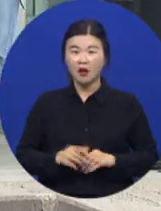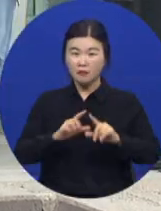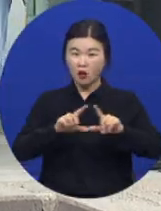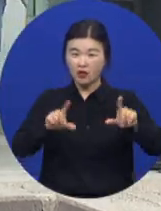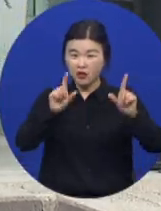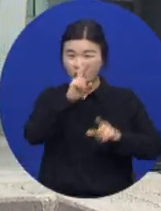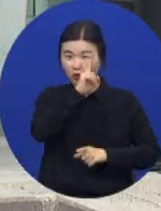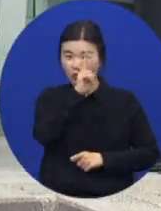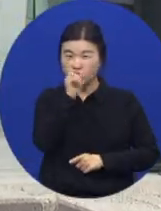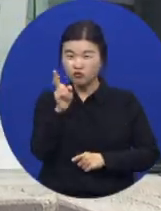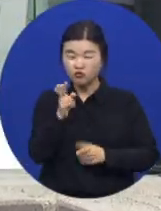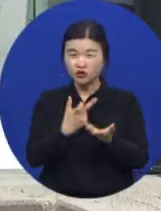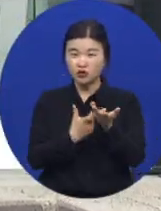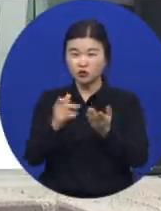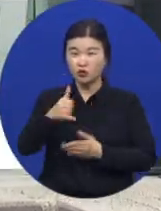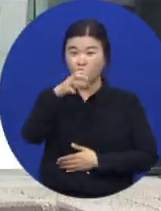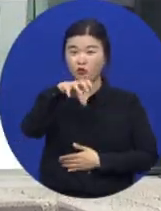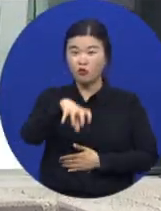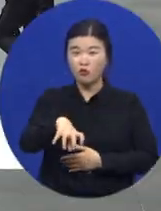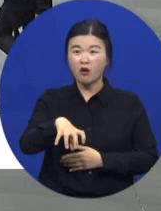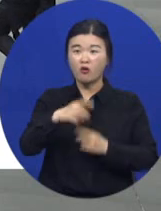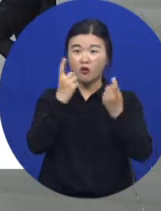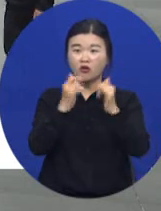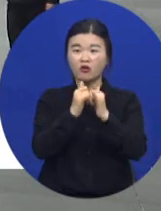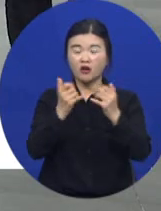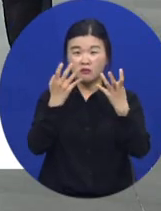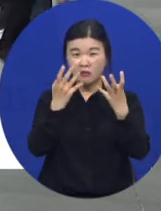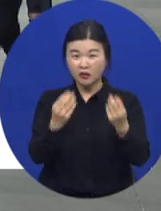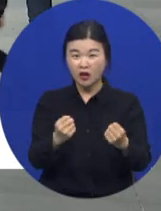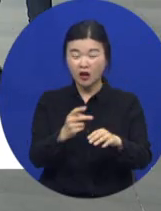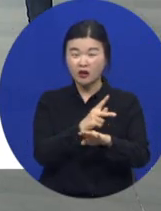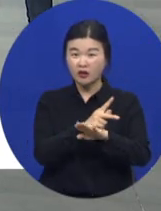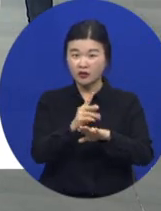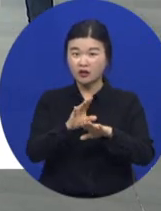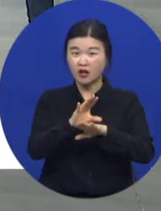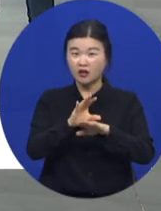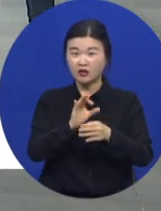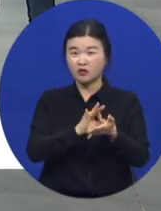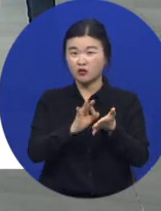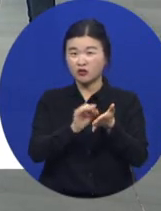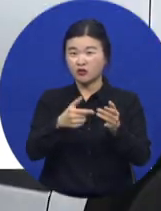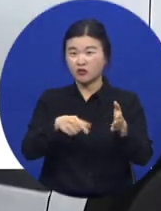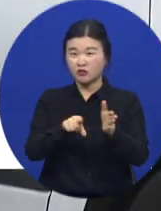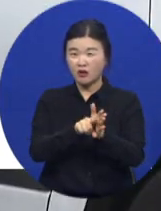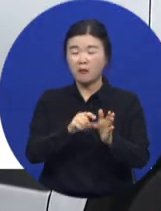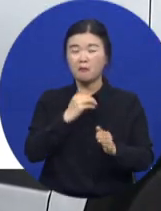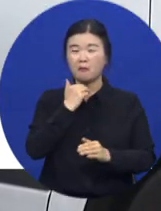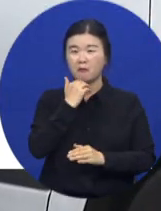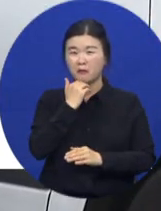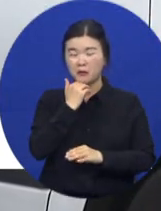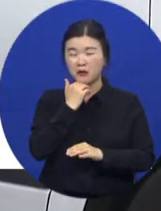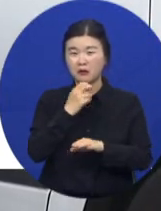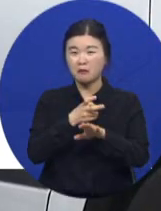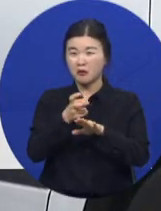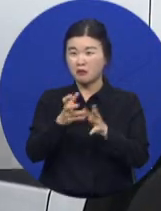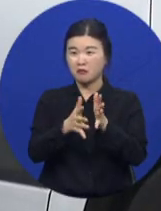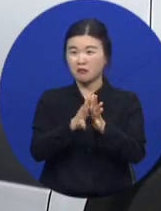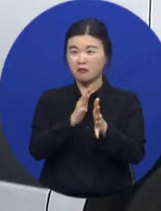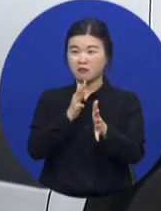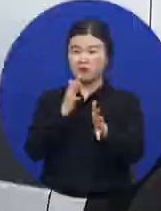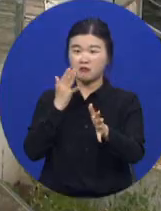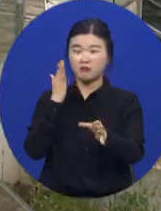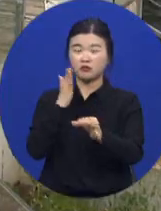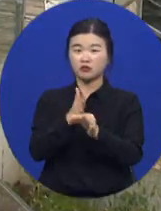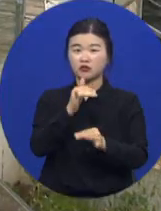평일인데도 제주공항은 관광객들로 북적입니다. 렌터카를 이용하기 위해 셔틀버스를 기다리는 행렬도 길게